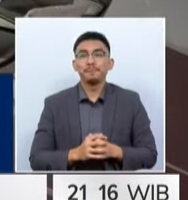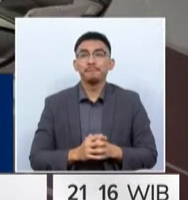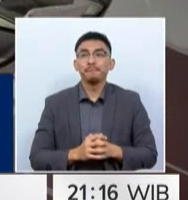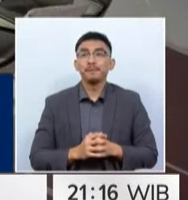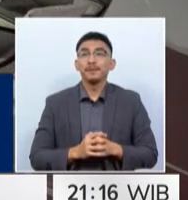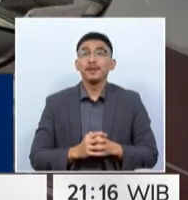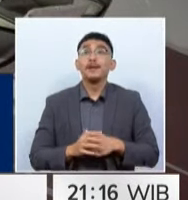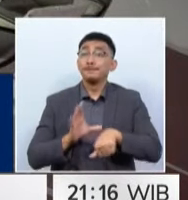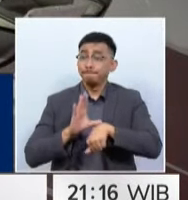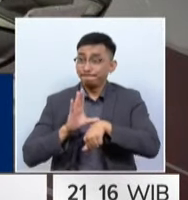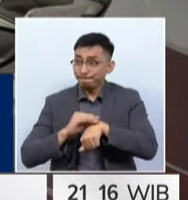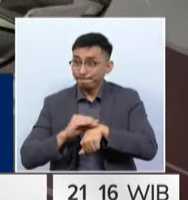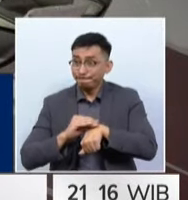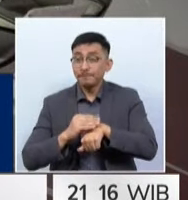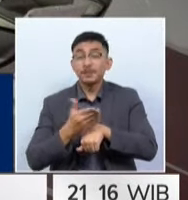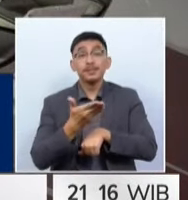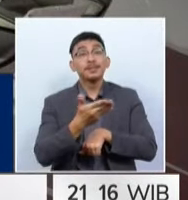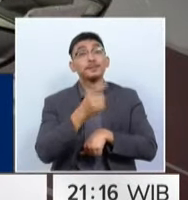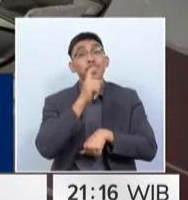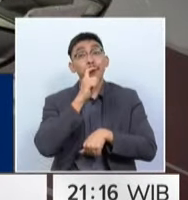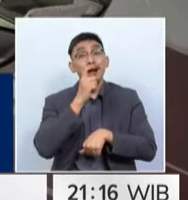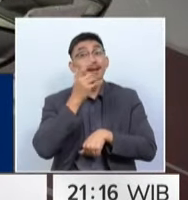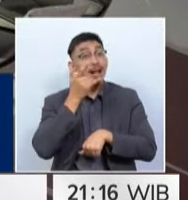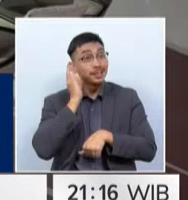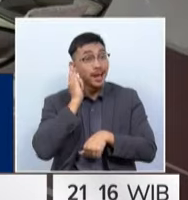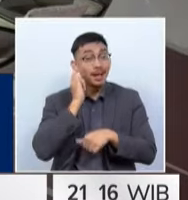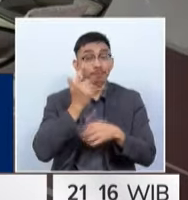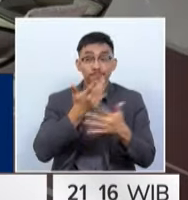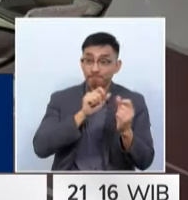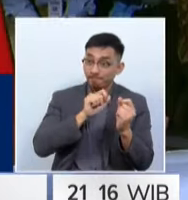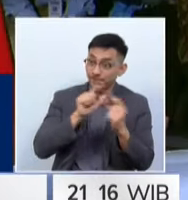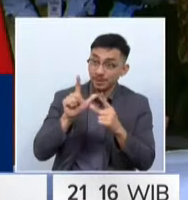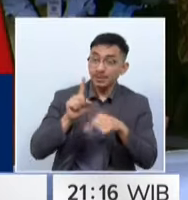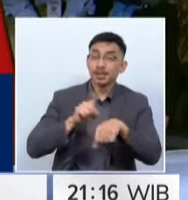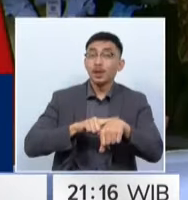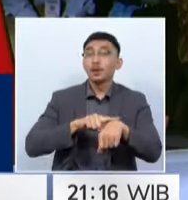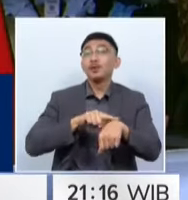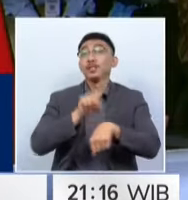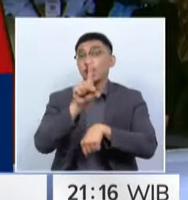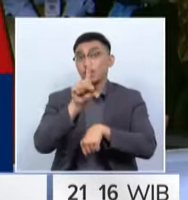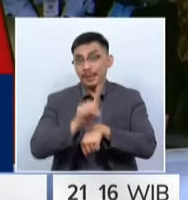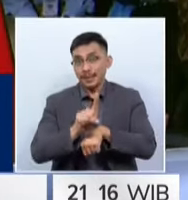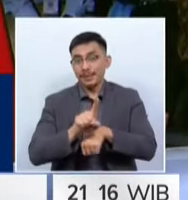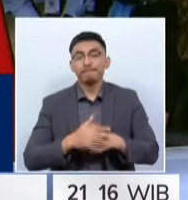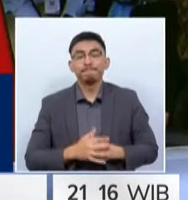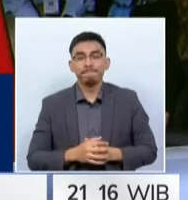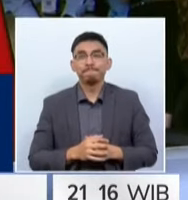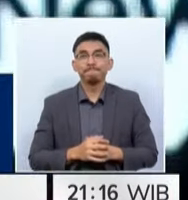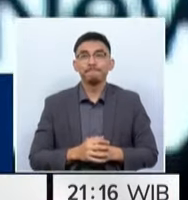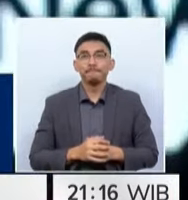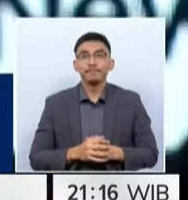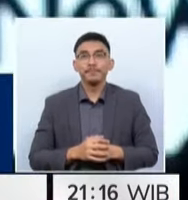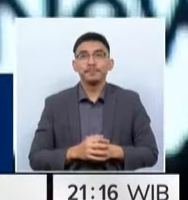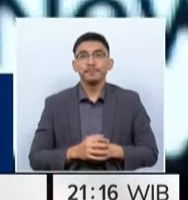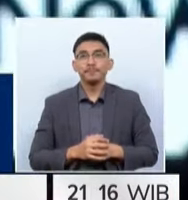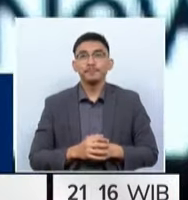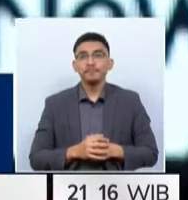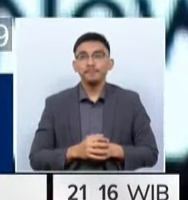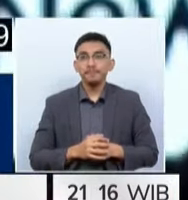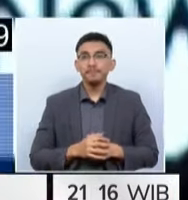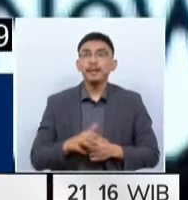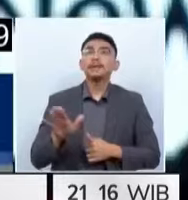Ganjar silakan jawab pertanyaan dari Pak Anis waktu Bapak 1 menit silakan Pak Ganjar masis gak